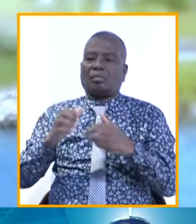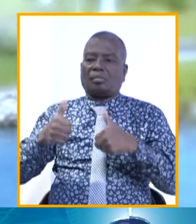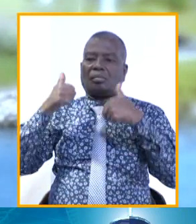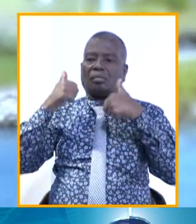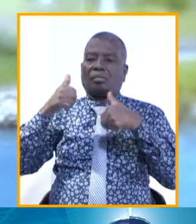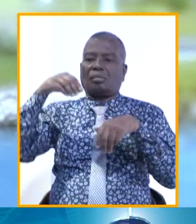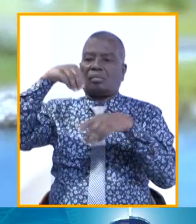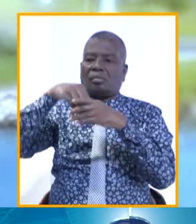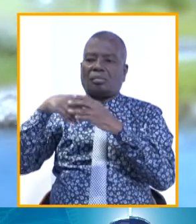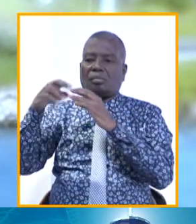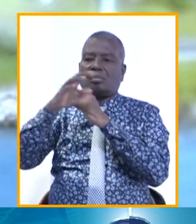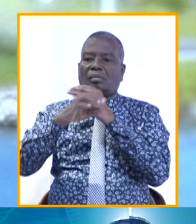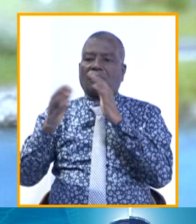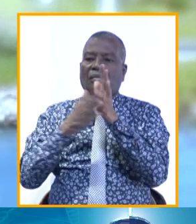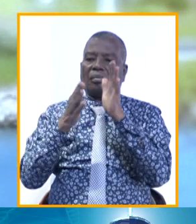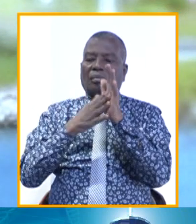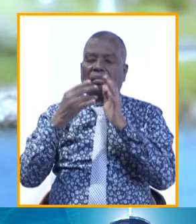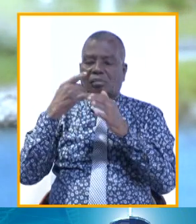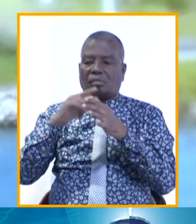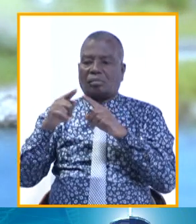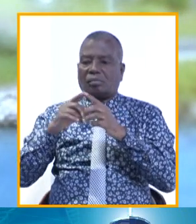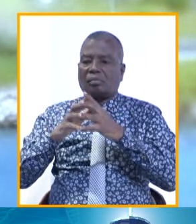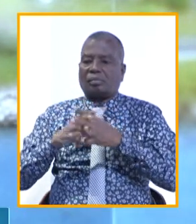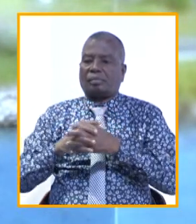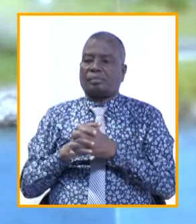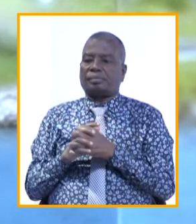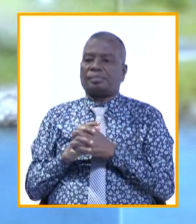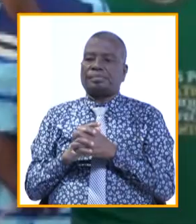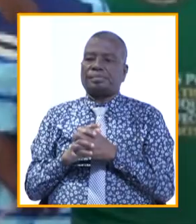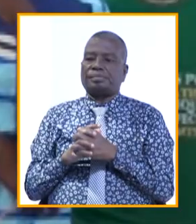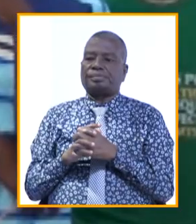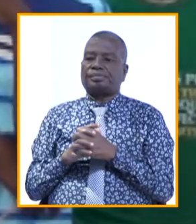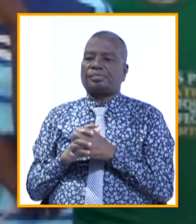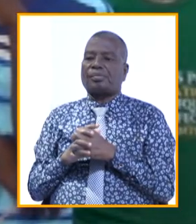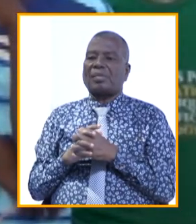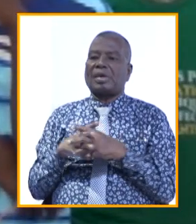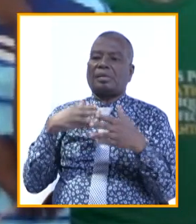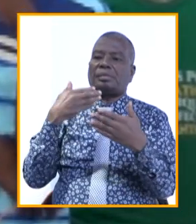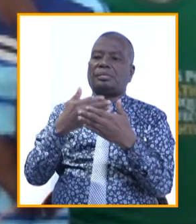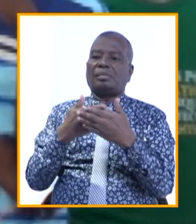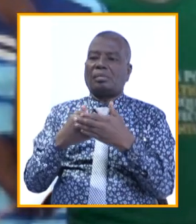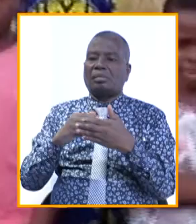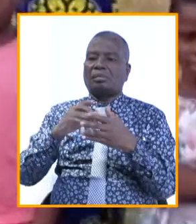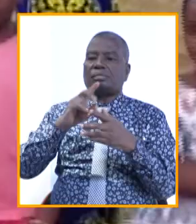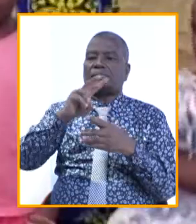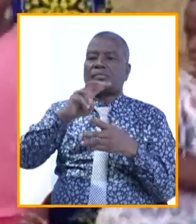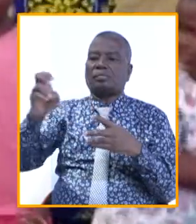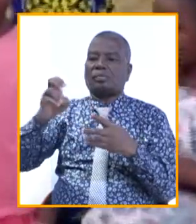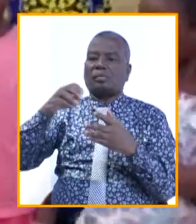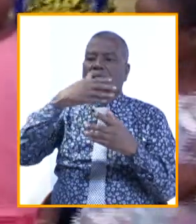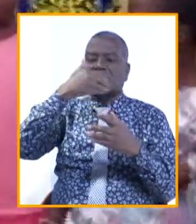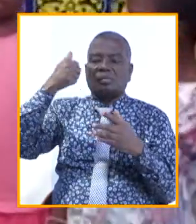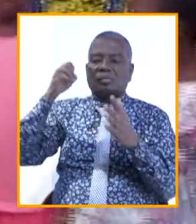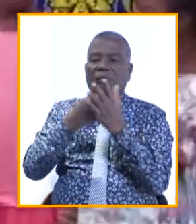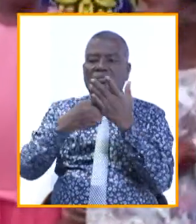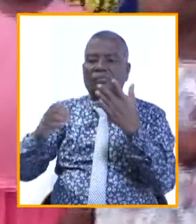en milieu scolaire. Les détails, Jean Djadji. Près de 200 meilleurs élèves des cours